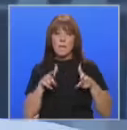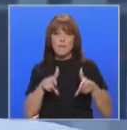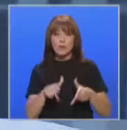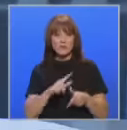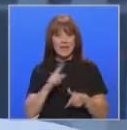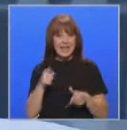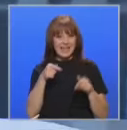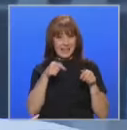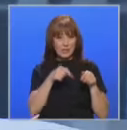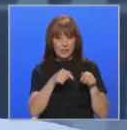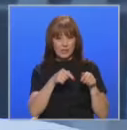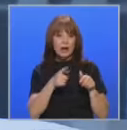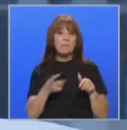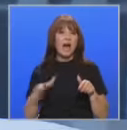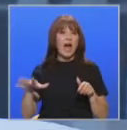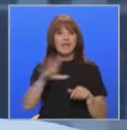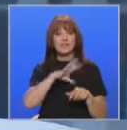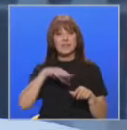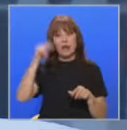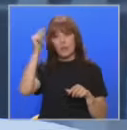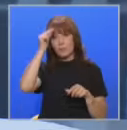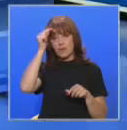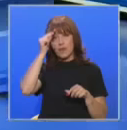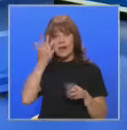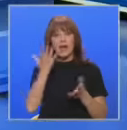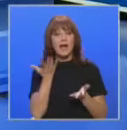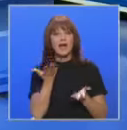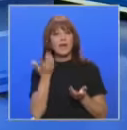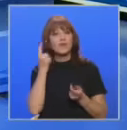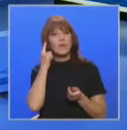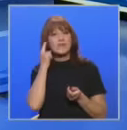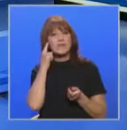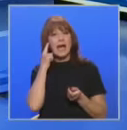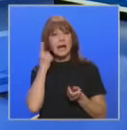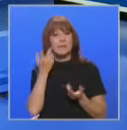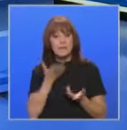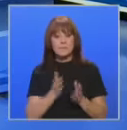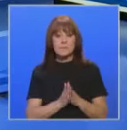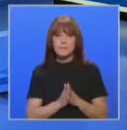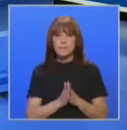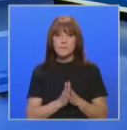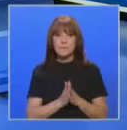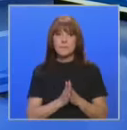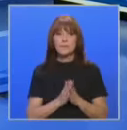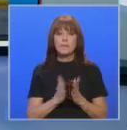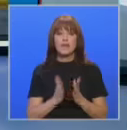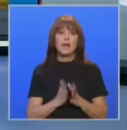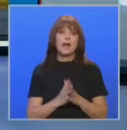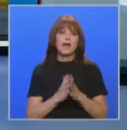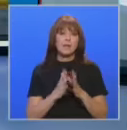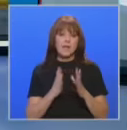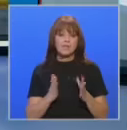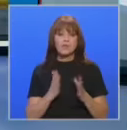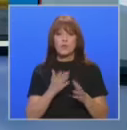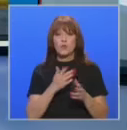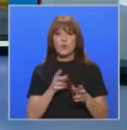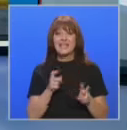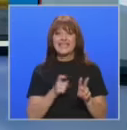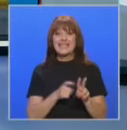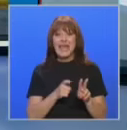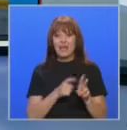навсякъде в страната. Въпросът е какво се знае за състоянието им до този момент? Да, здравейте! От 12-те моста най-силно пострадали в община Царево,